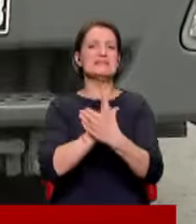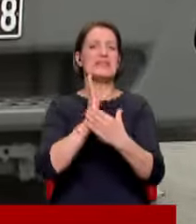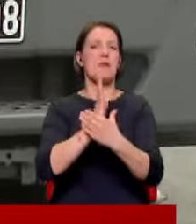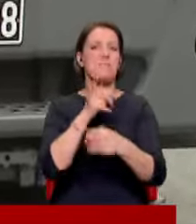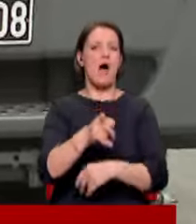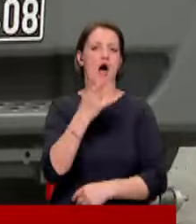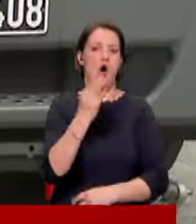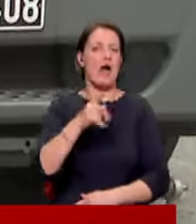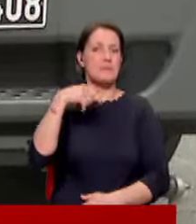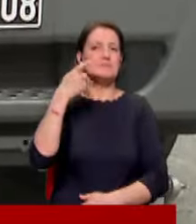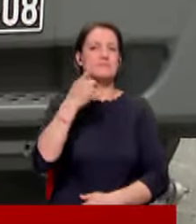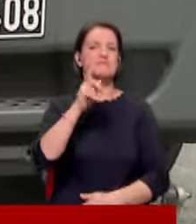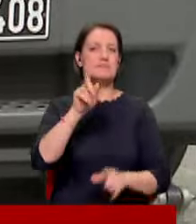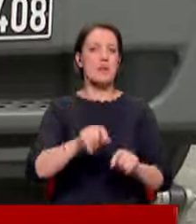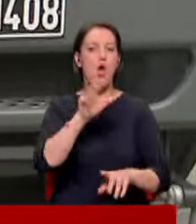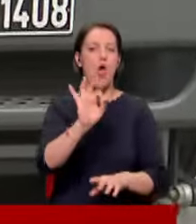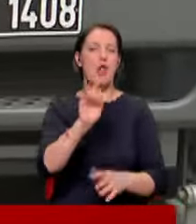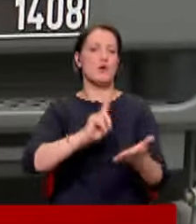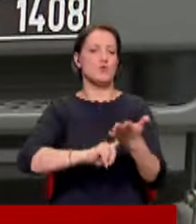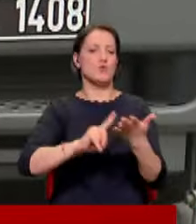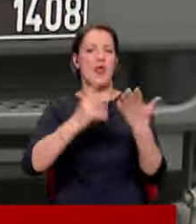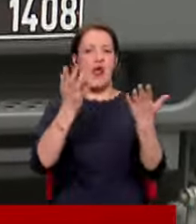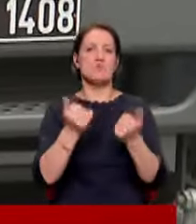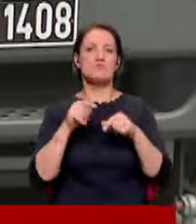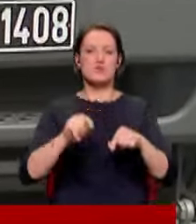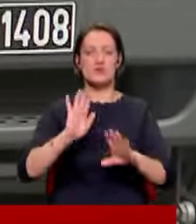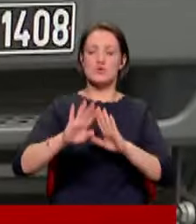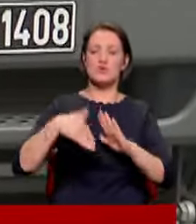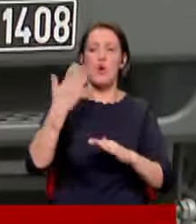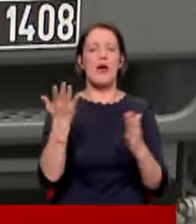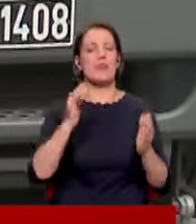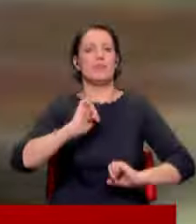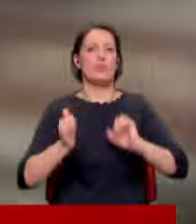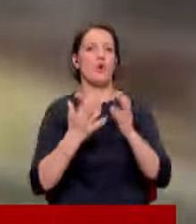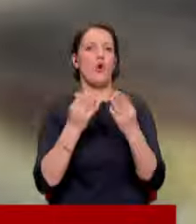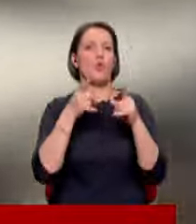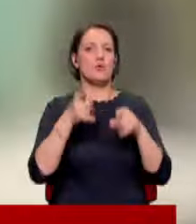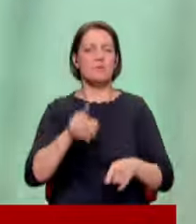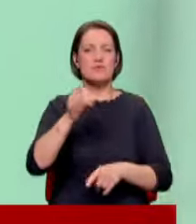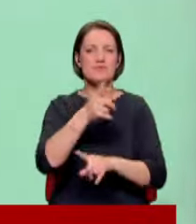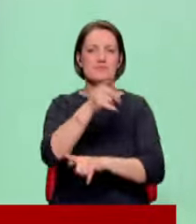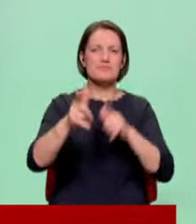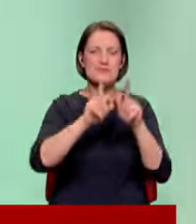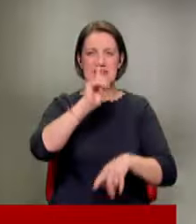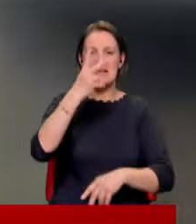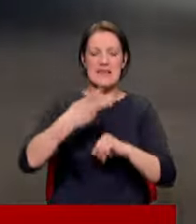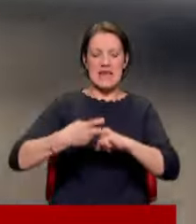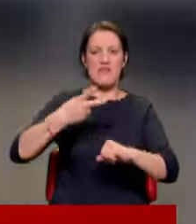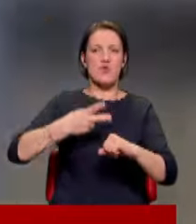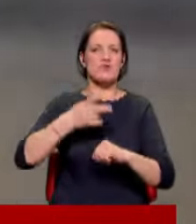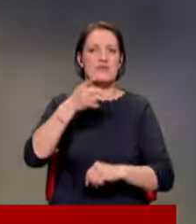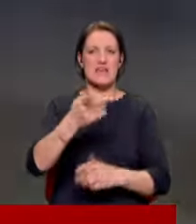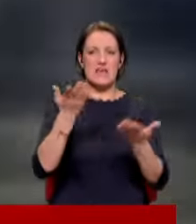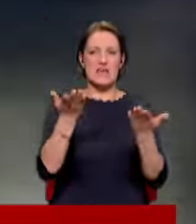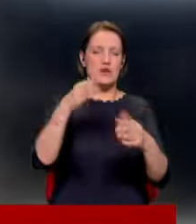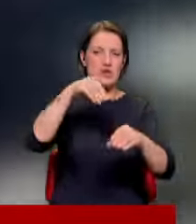olarak yapılmış ve ruhsatı öyle alınmış bir yer. Sonradan gece kulübüne döndü. Bu görüntülerse sadece 2 hafta öncesinden.